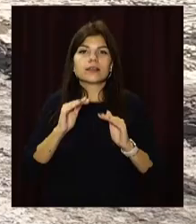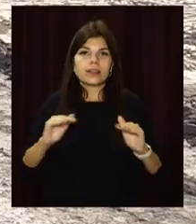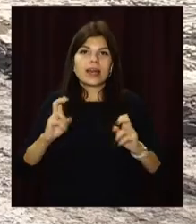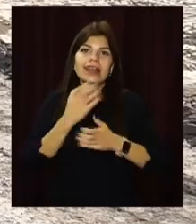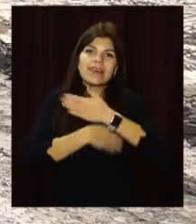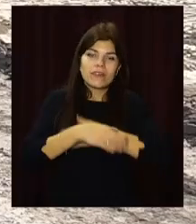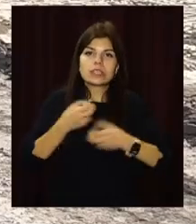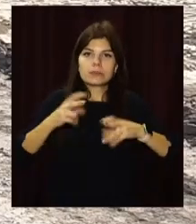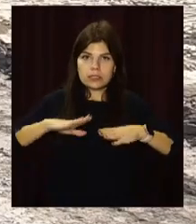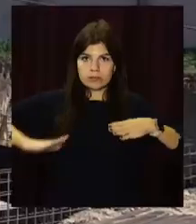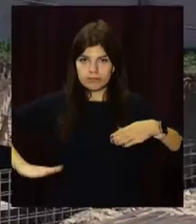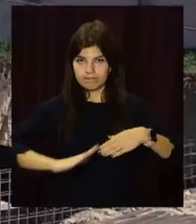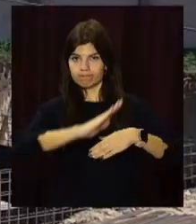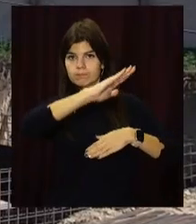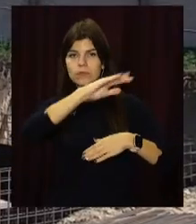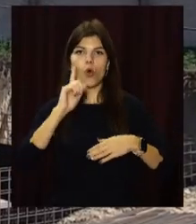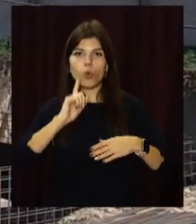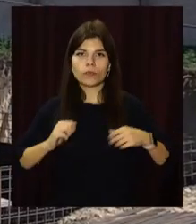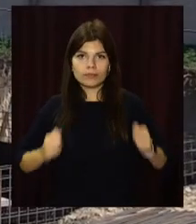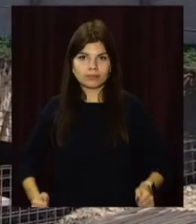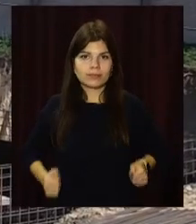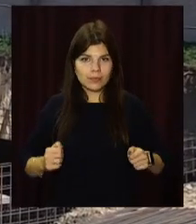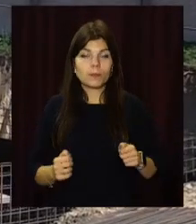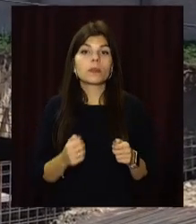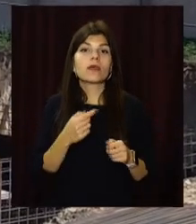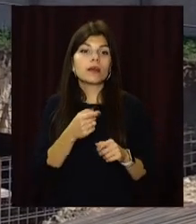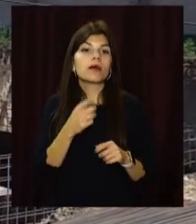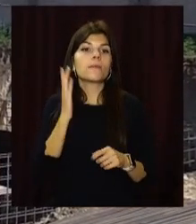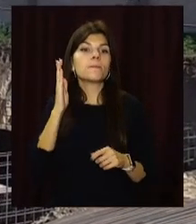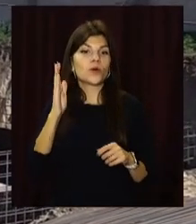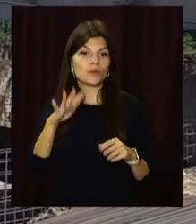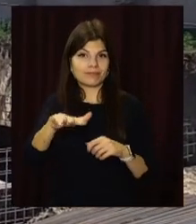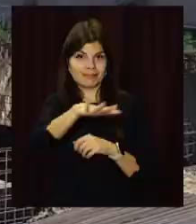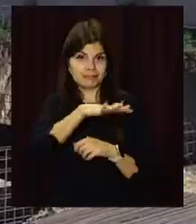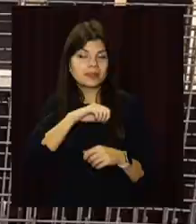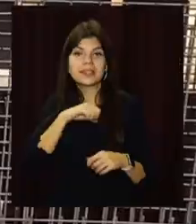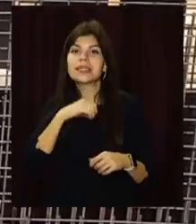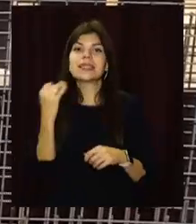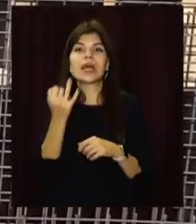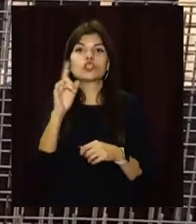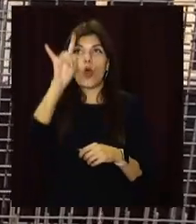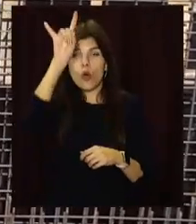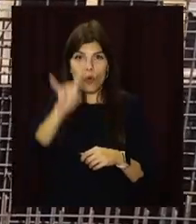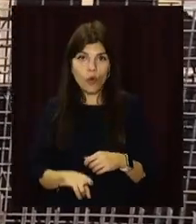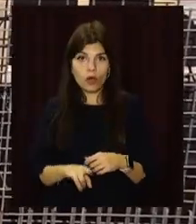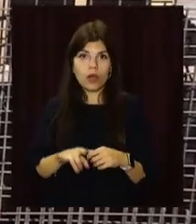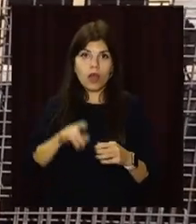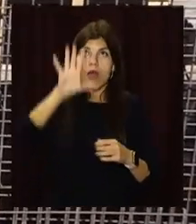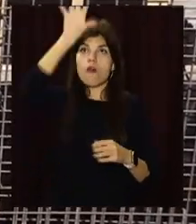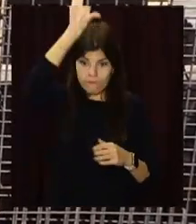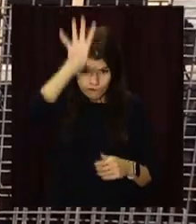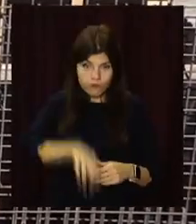облаштують пандуси і знижені пороги. Одна з родзинок майбутнього дошкільного закладу – панорамні вікна від підлоги до